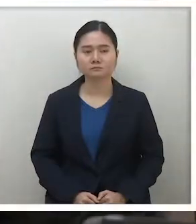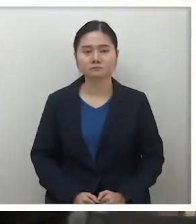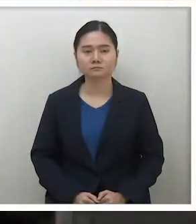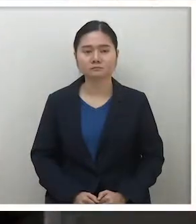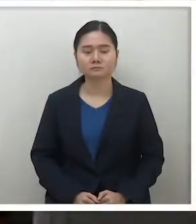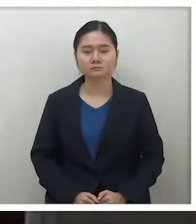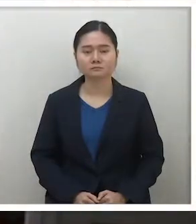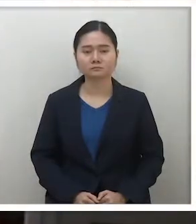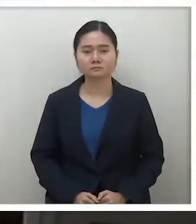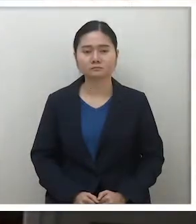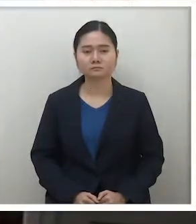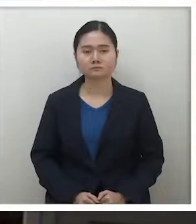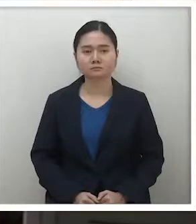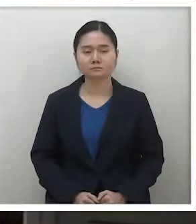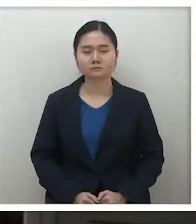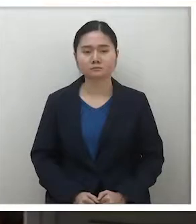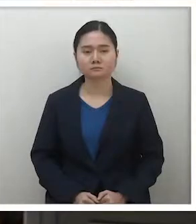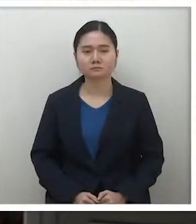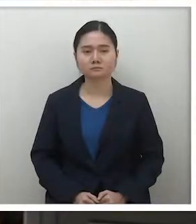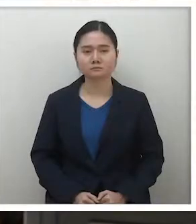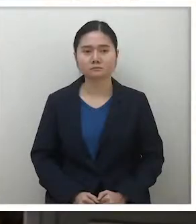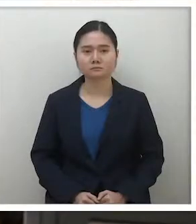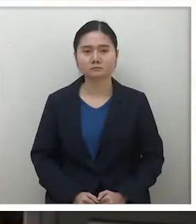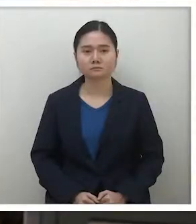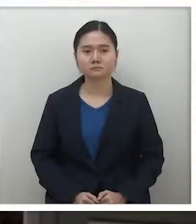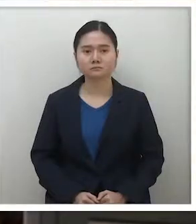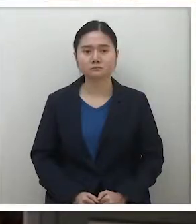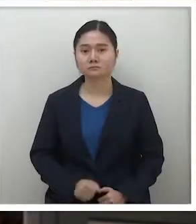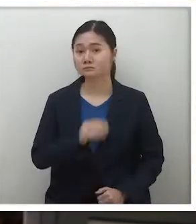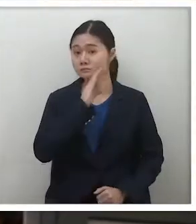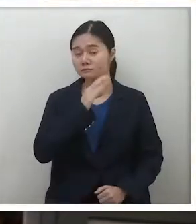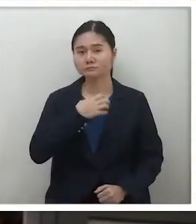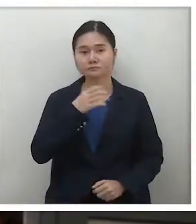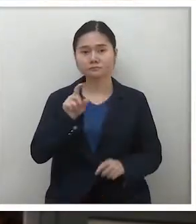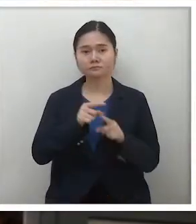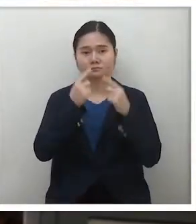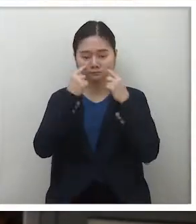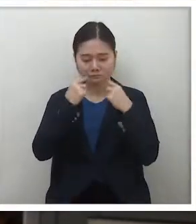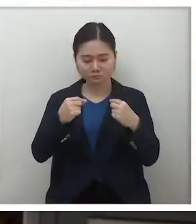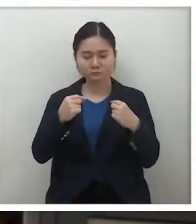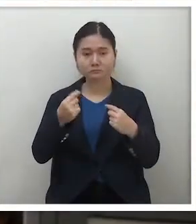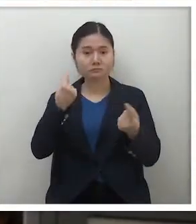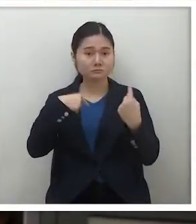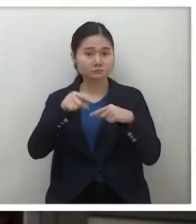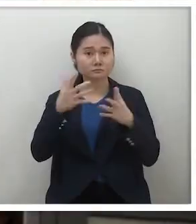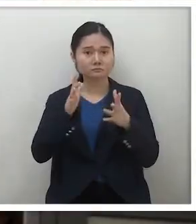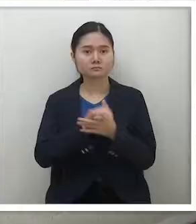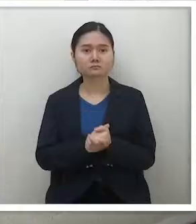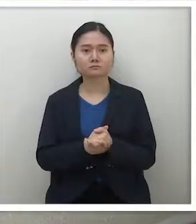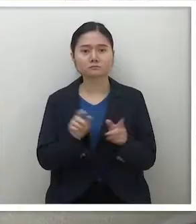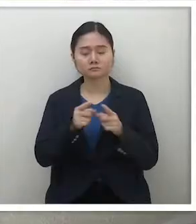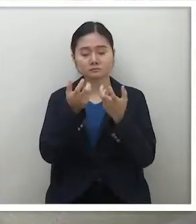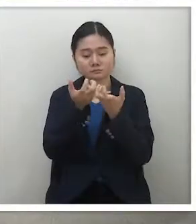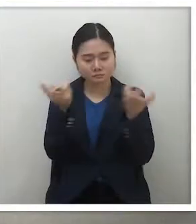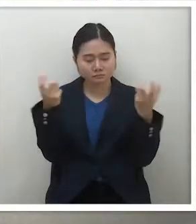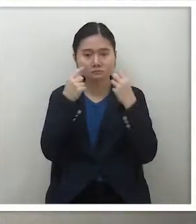าเพราะนั้นถ้าเราไม่อยากให้งาขยับเราต้องทำไงฮะแยกง